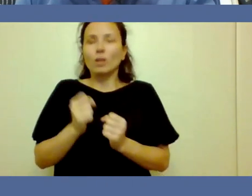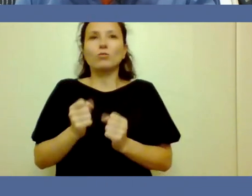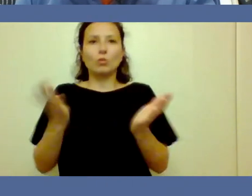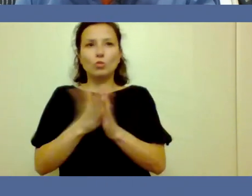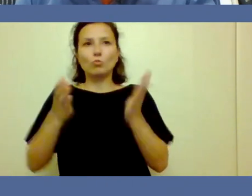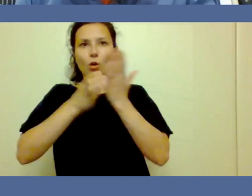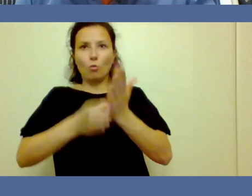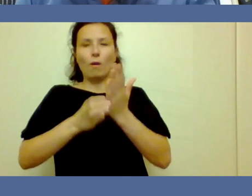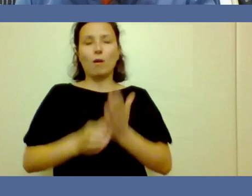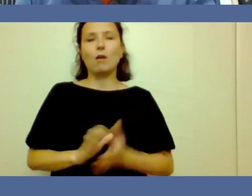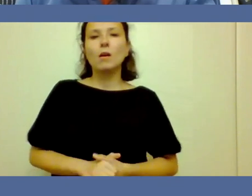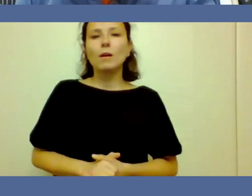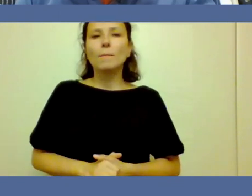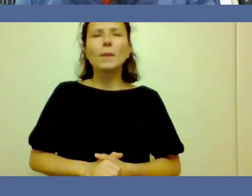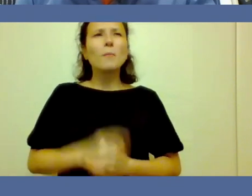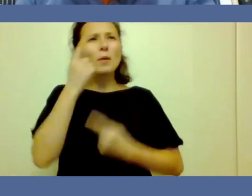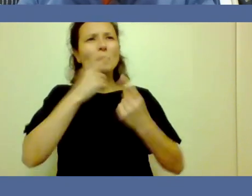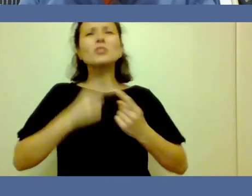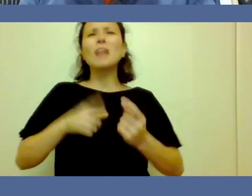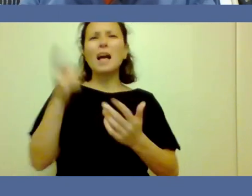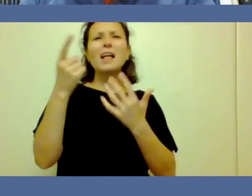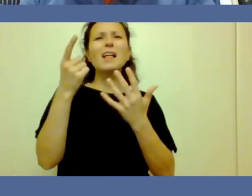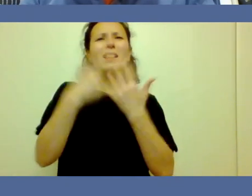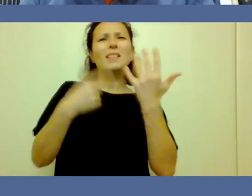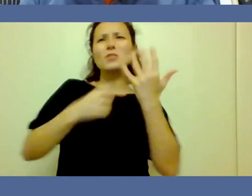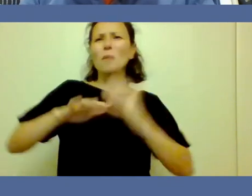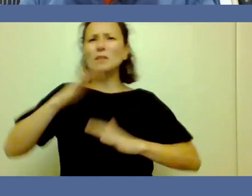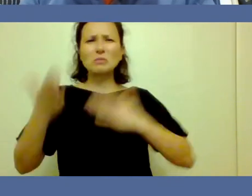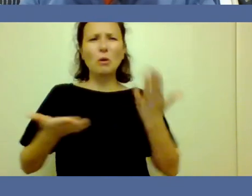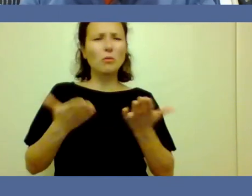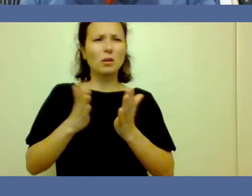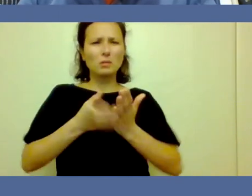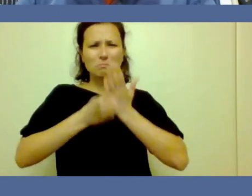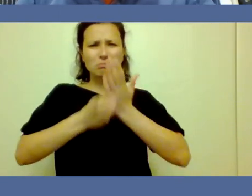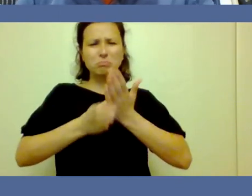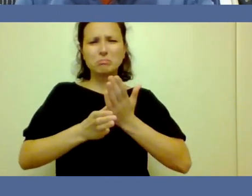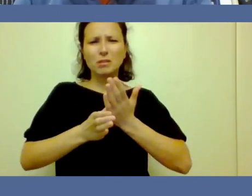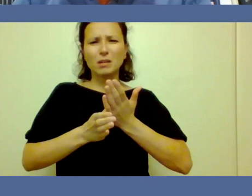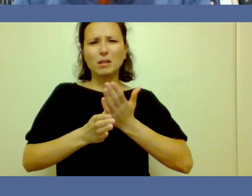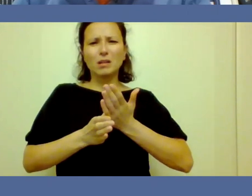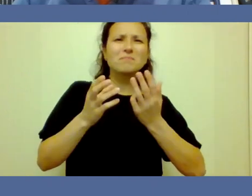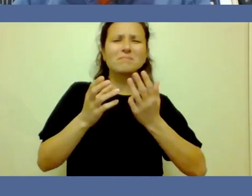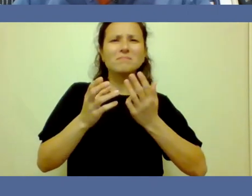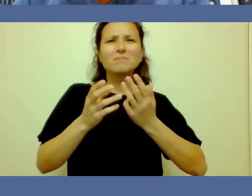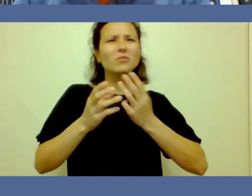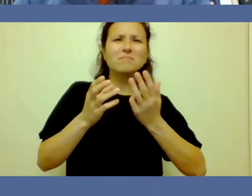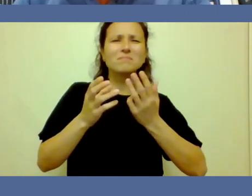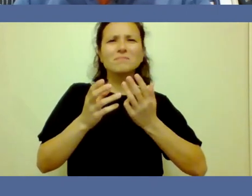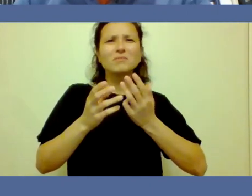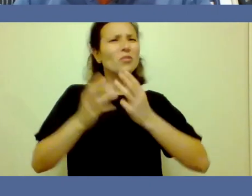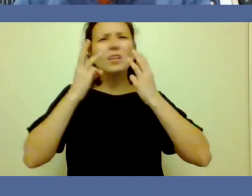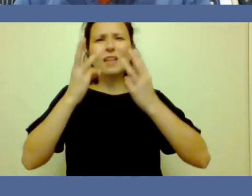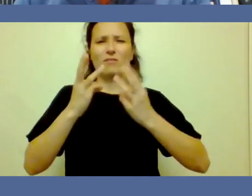wydaje, że ta ilość stron to jest tak naprawdę no, rzecz za bardzo gloryfikowana. To nie ma w ogóle